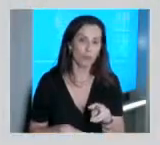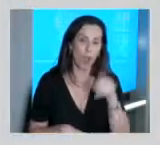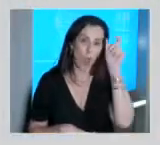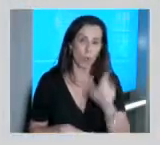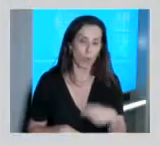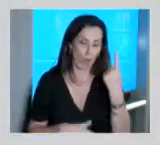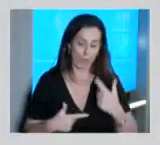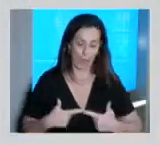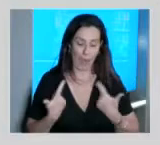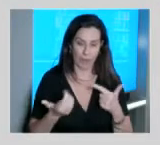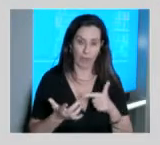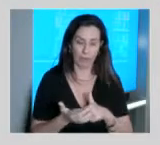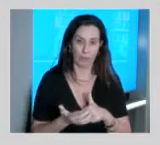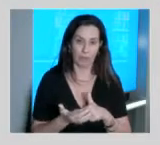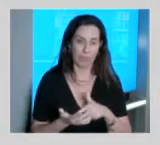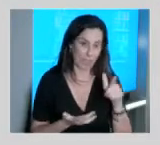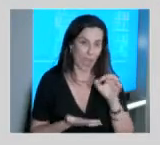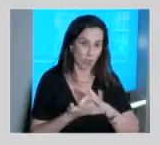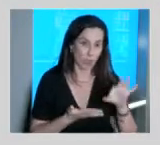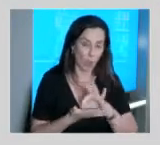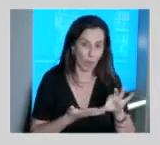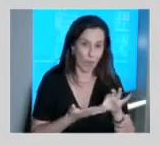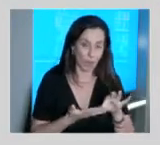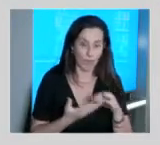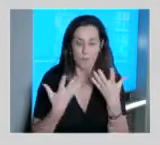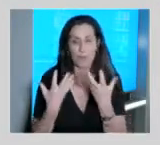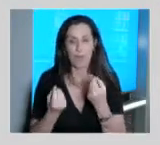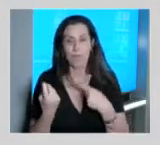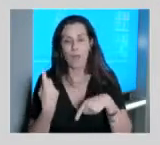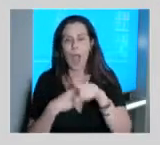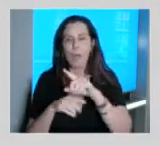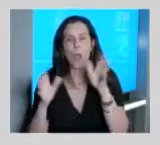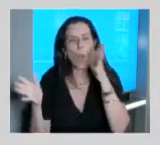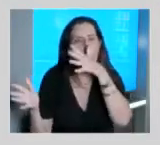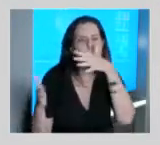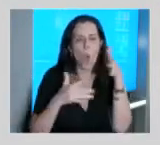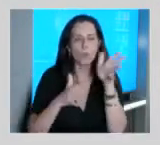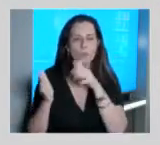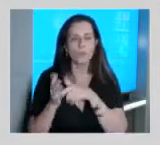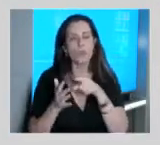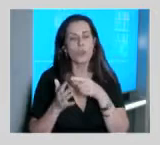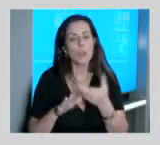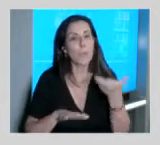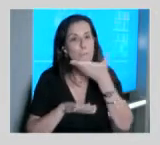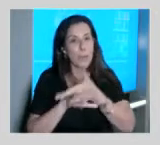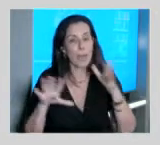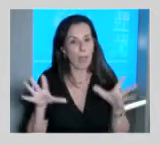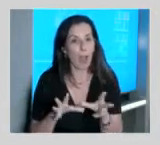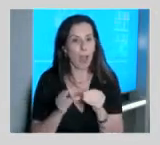דמות אחת חיה, שזה אותו סופר, והרבה מאוד גוסטינג מסביב, כשמציפים